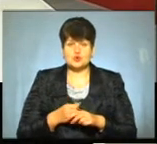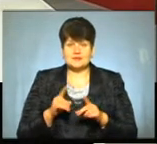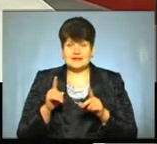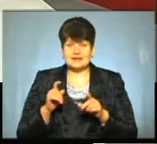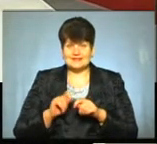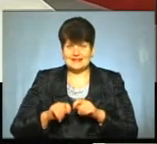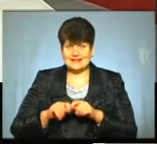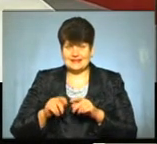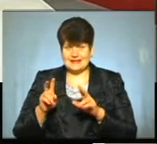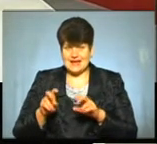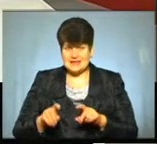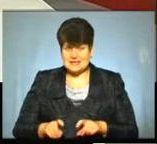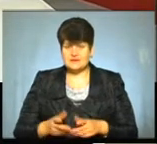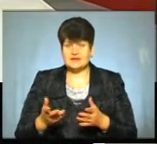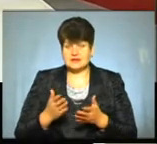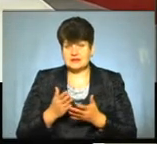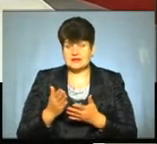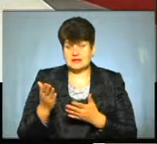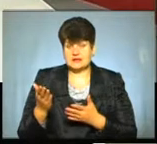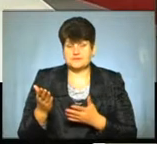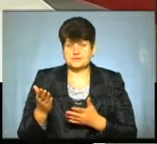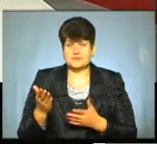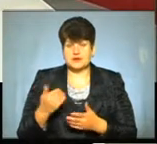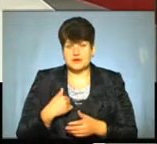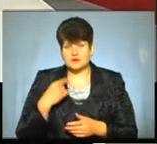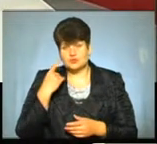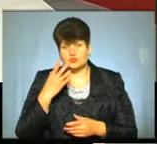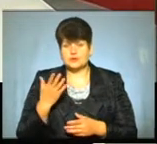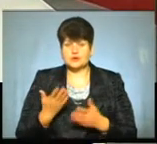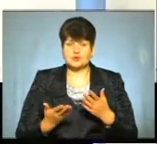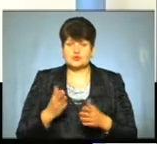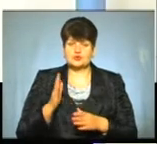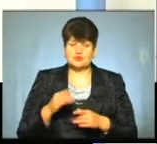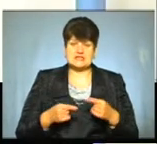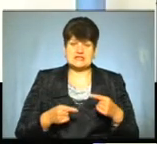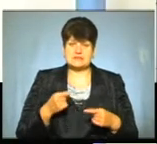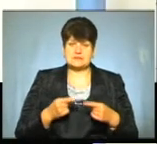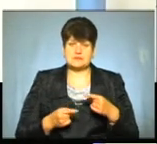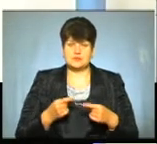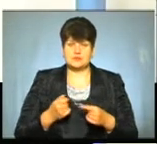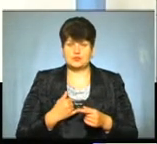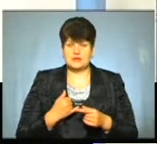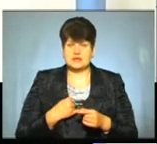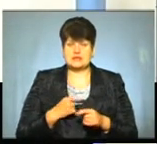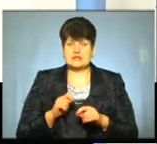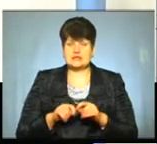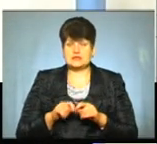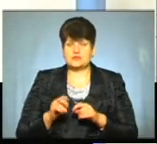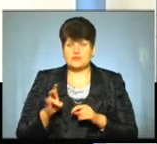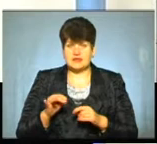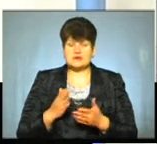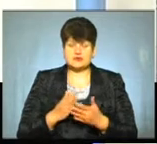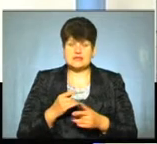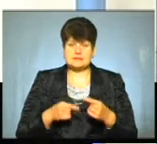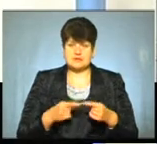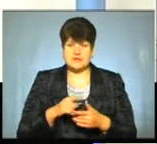розробників тестів, які є. І я думаю, що якщо буде спірне в нас на тестуванні учнів,